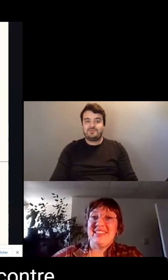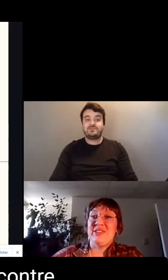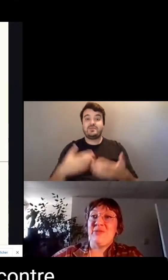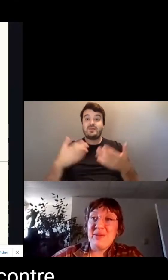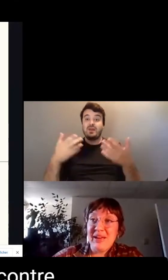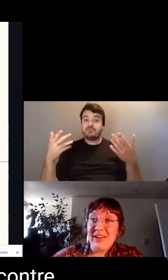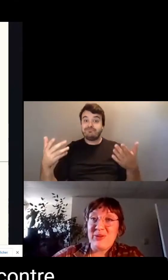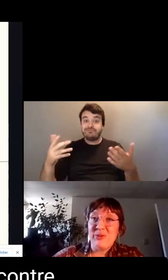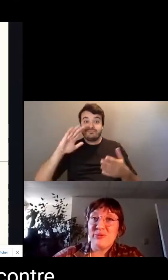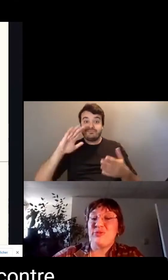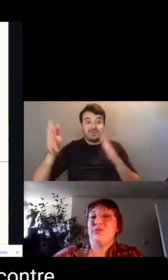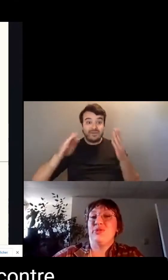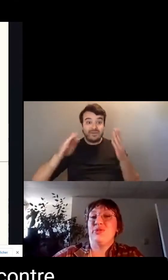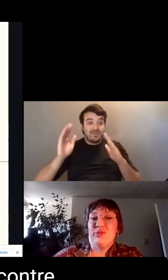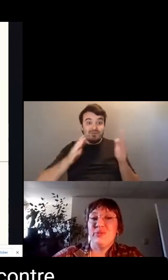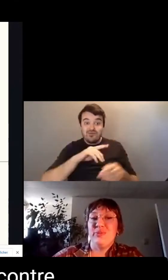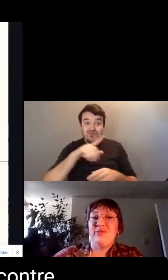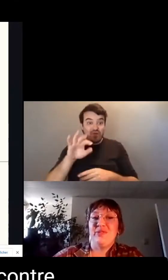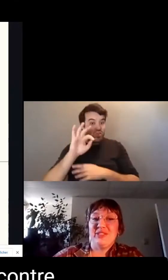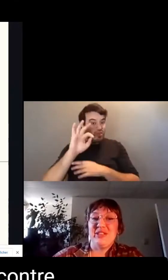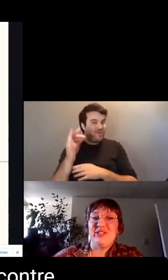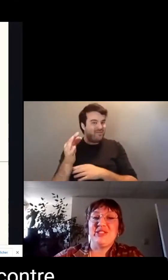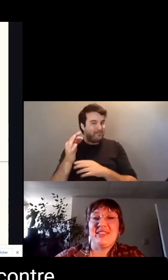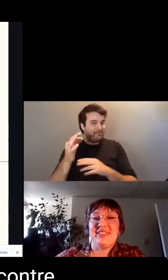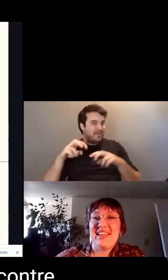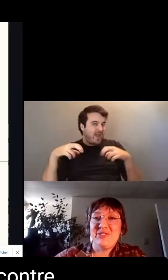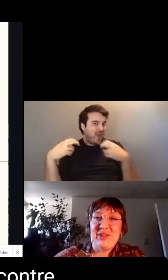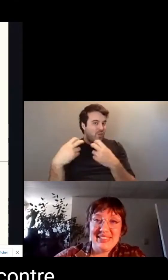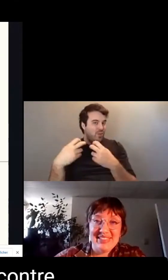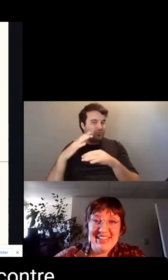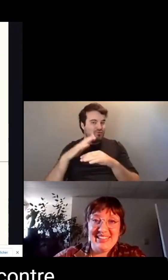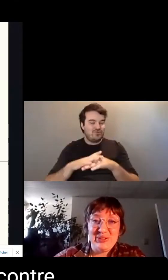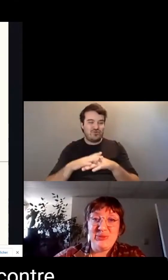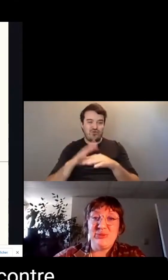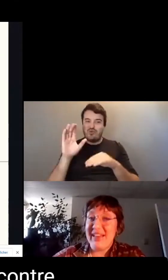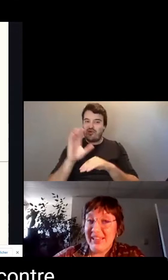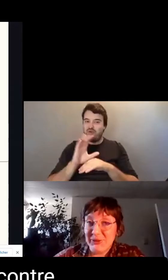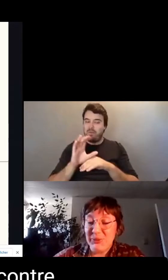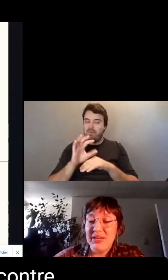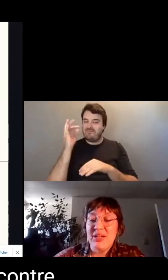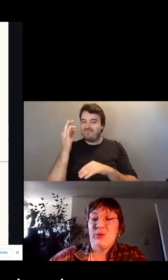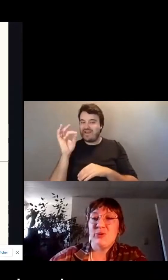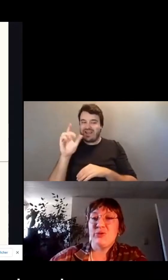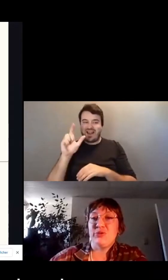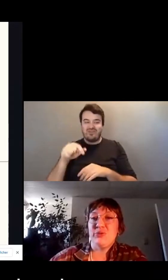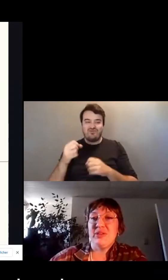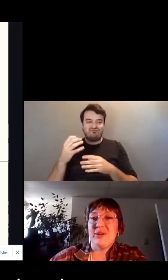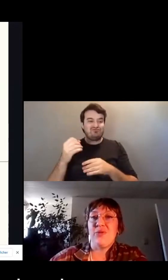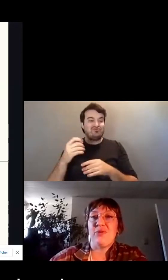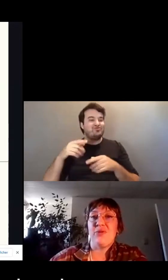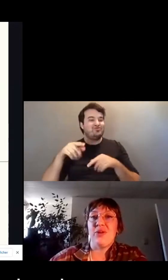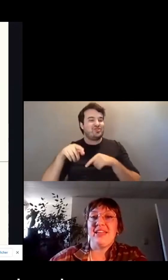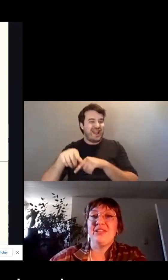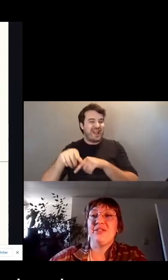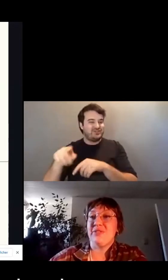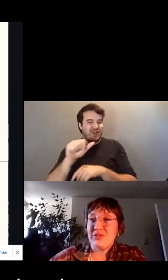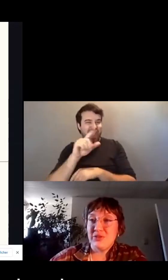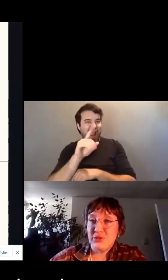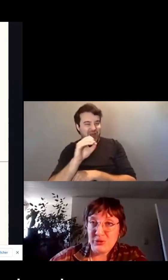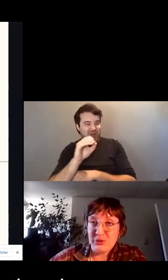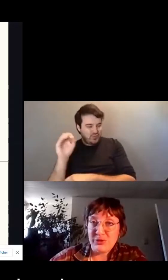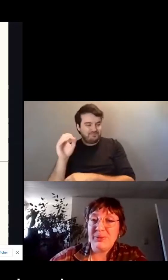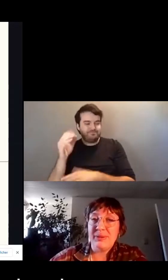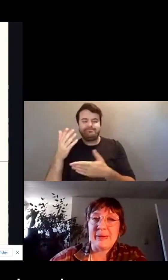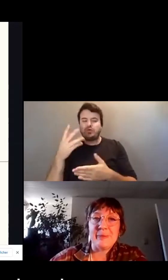Bienvenue à cette neuvième rencontre du Club virtuel de jardinage français LSQ de l'ADO. Aujourd'hui, on va voir quelques fiches